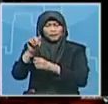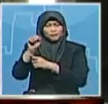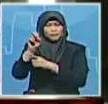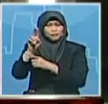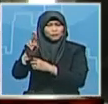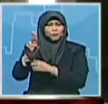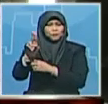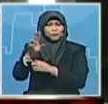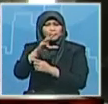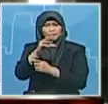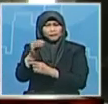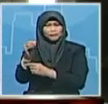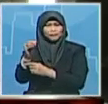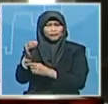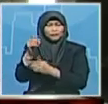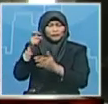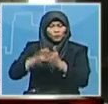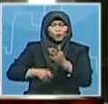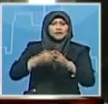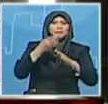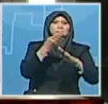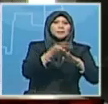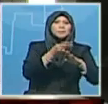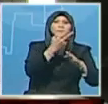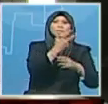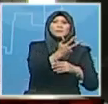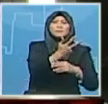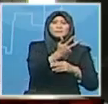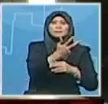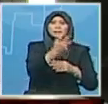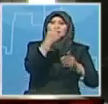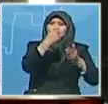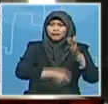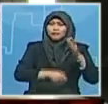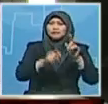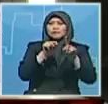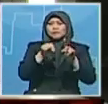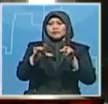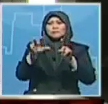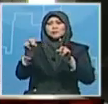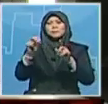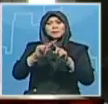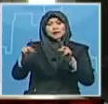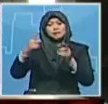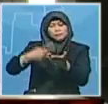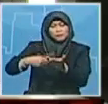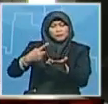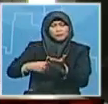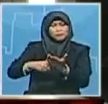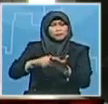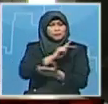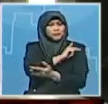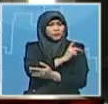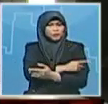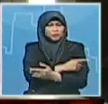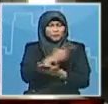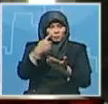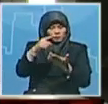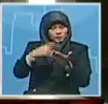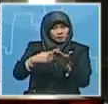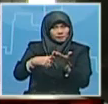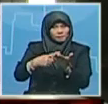dan juga tol Batu Tiga. Begitu juga lah perundingan, tapi bidang kuasa dari segi